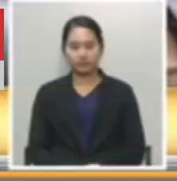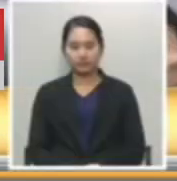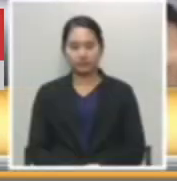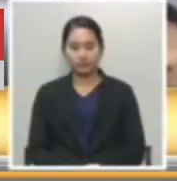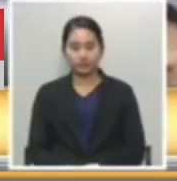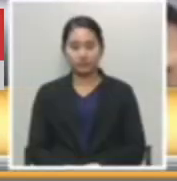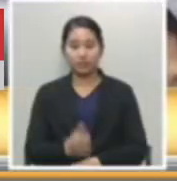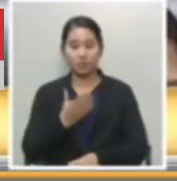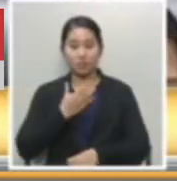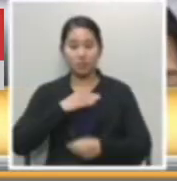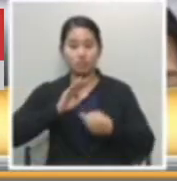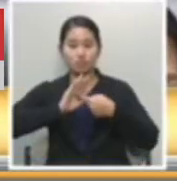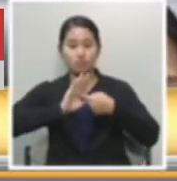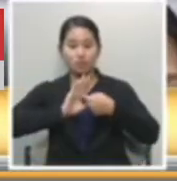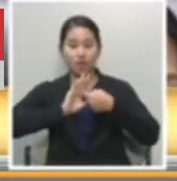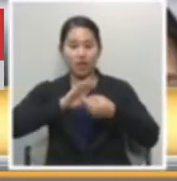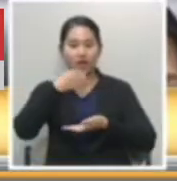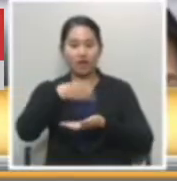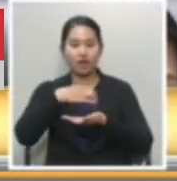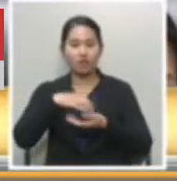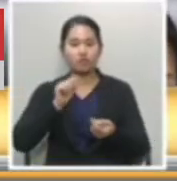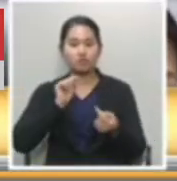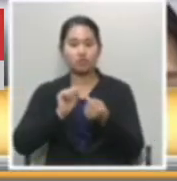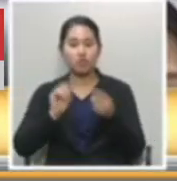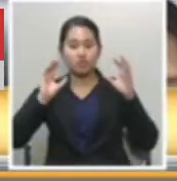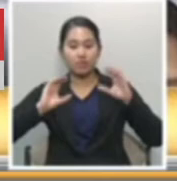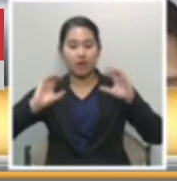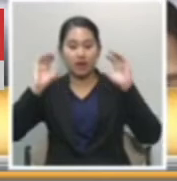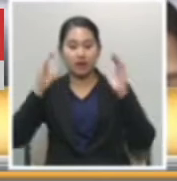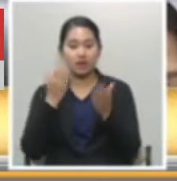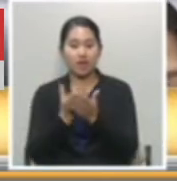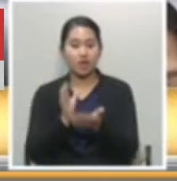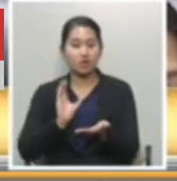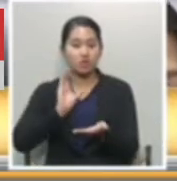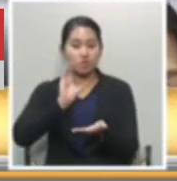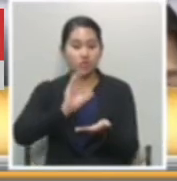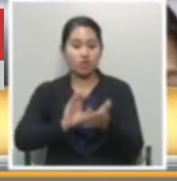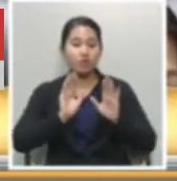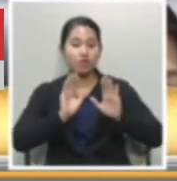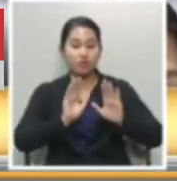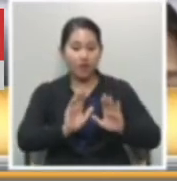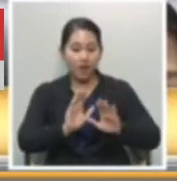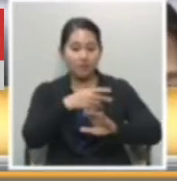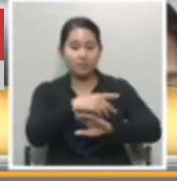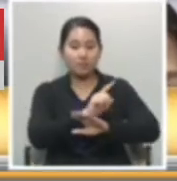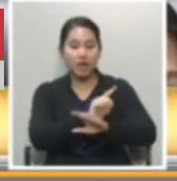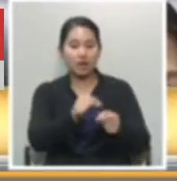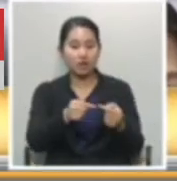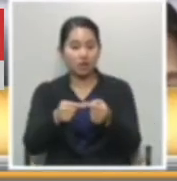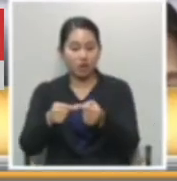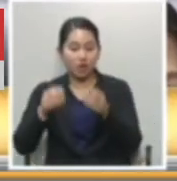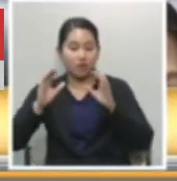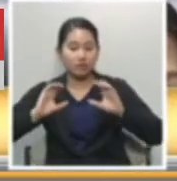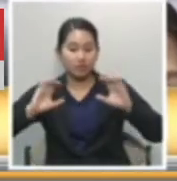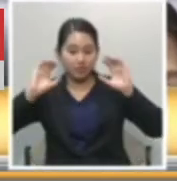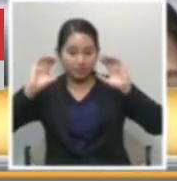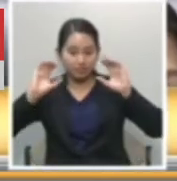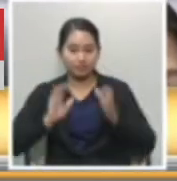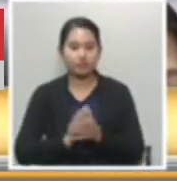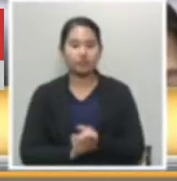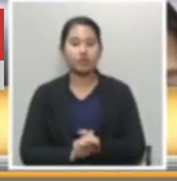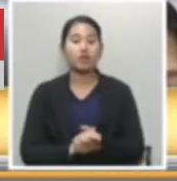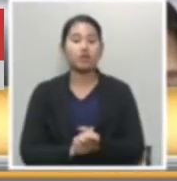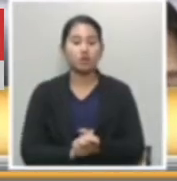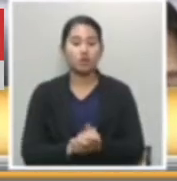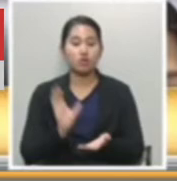กระผมมีตัวอย่างการลงทุนภาครัฐครับฝากไปยังผ่านท่านประธานไปยังรัฐบาลครับเป็นการล